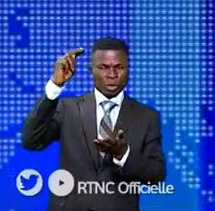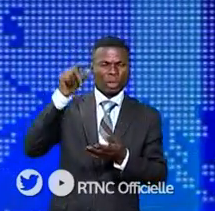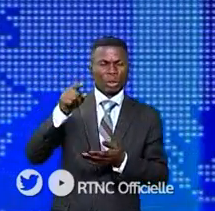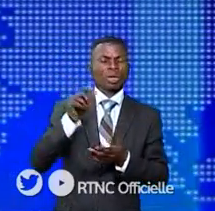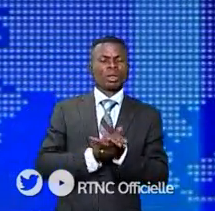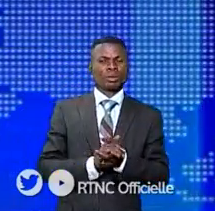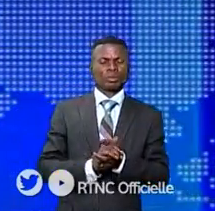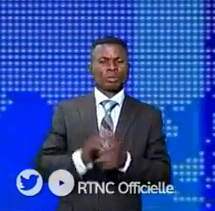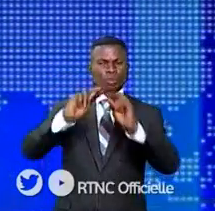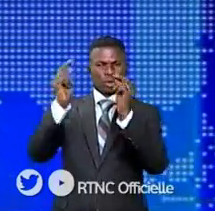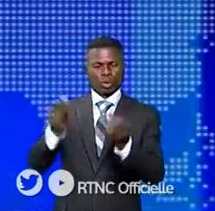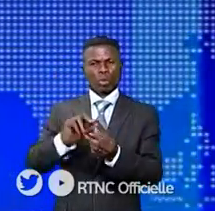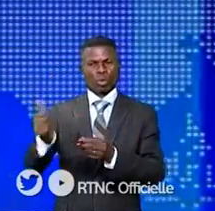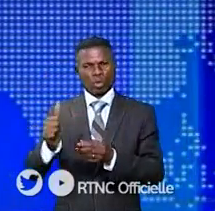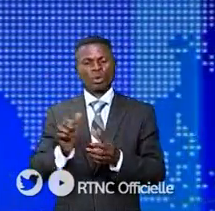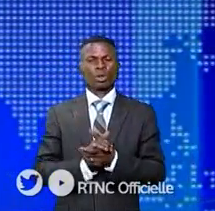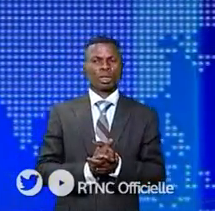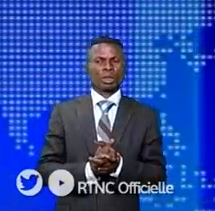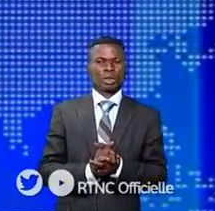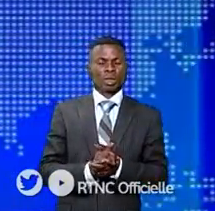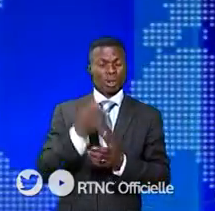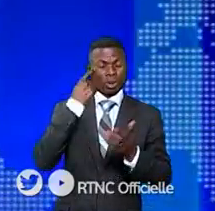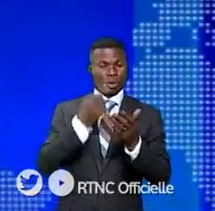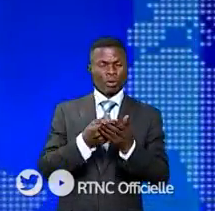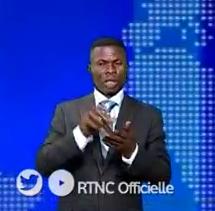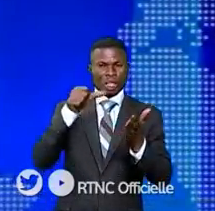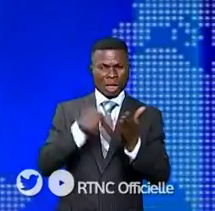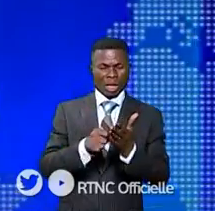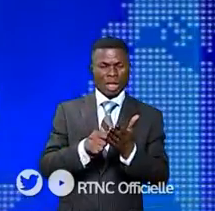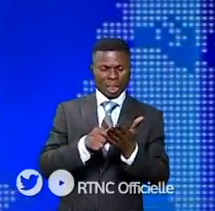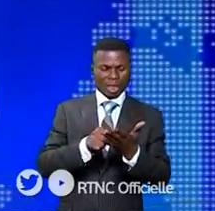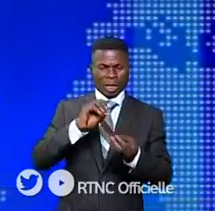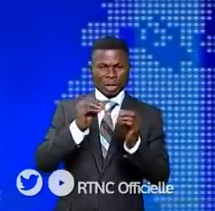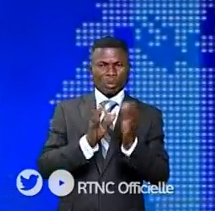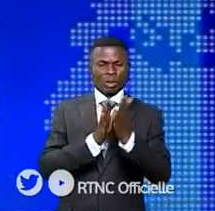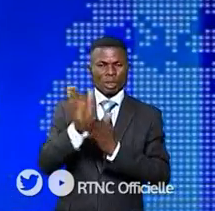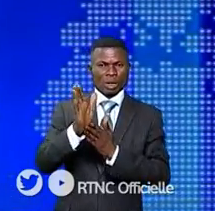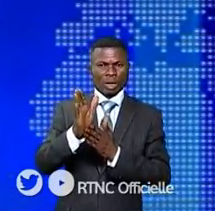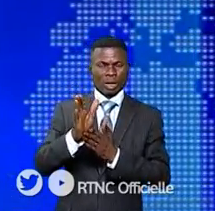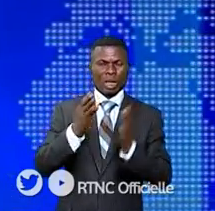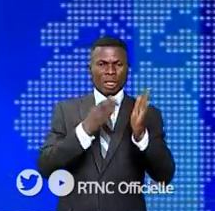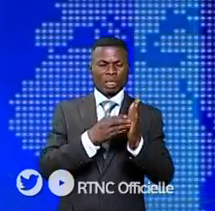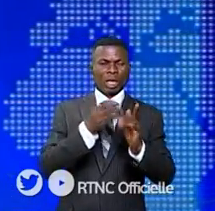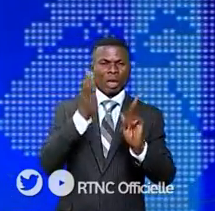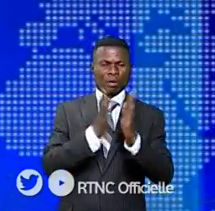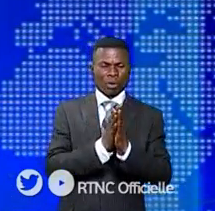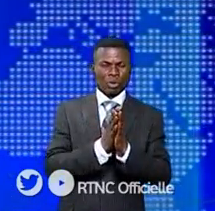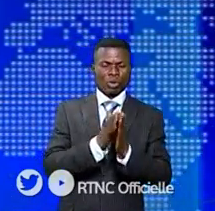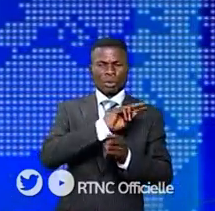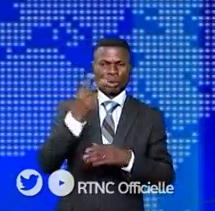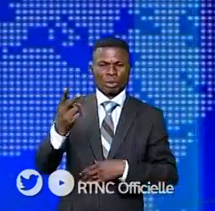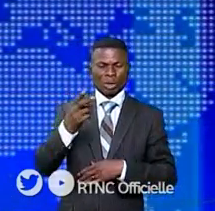les autres promotion, vu la note circulaire numéro 15 du 9 octobre 2020